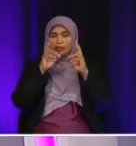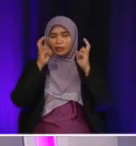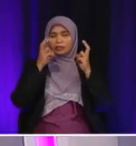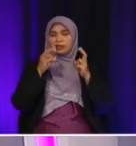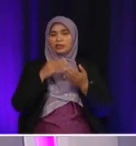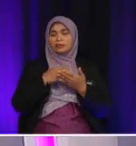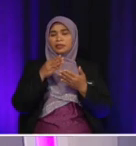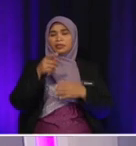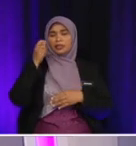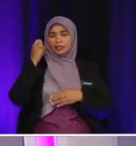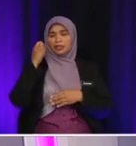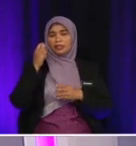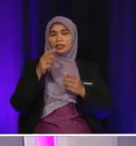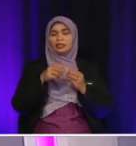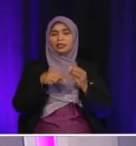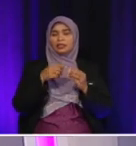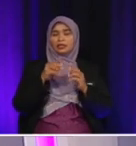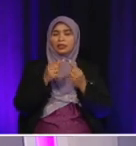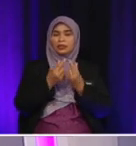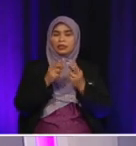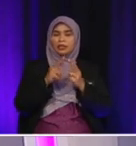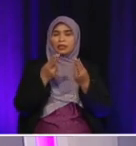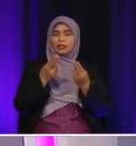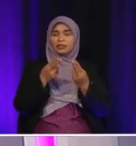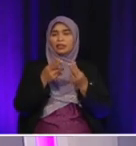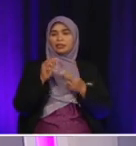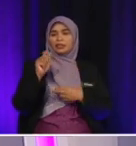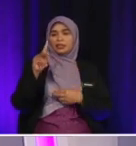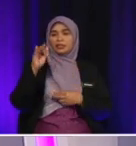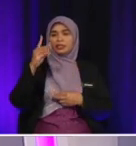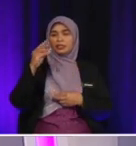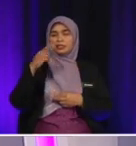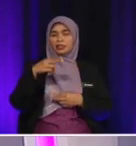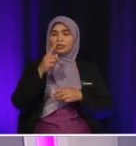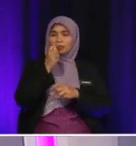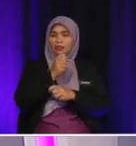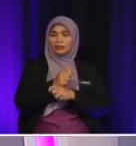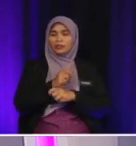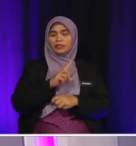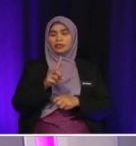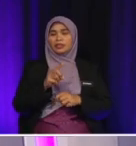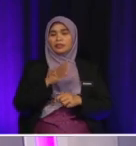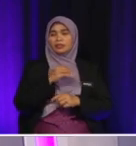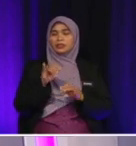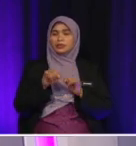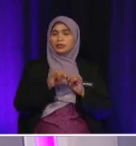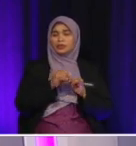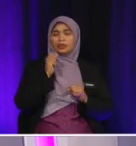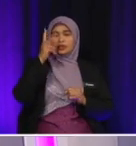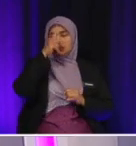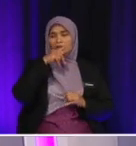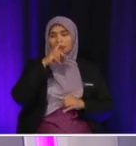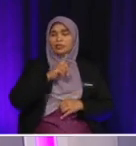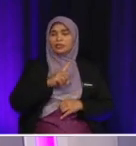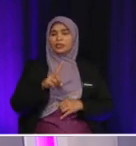tadi iaitu berkaitan dengan al-quran hadis akidah fqah tamadun Islam dan juga akhlak Islamiah buat